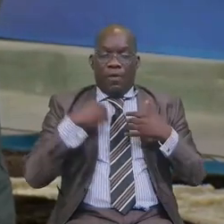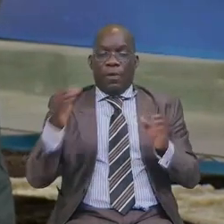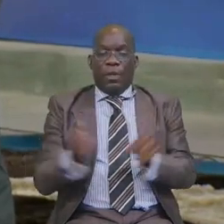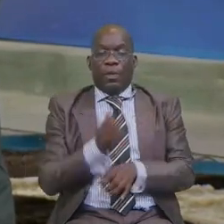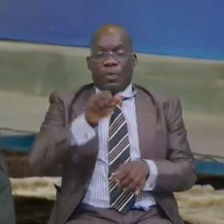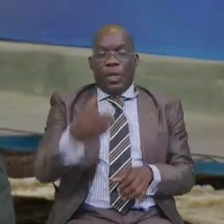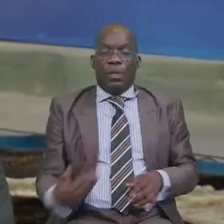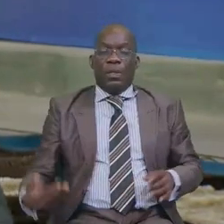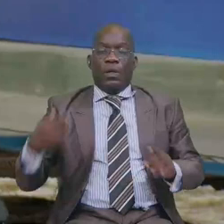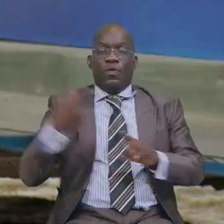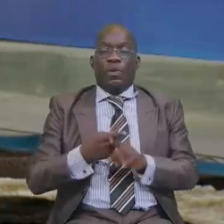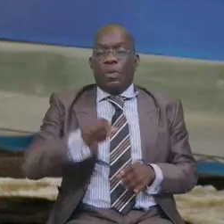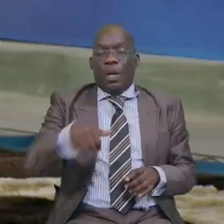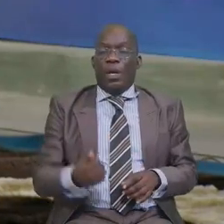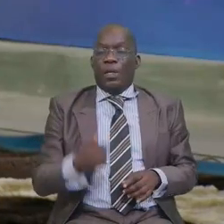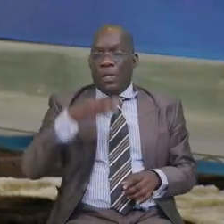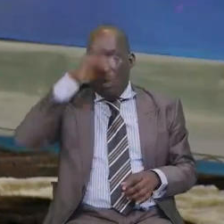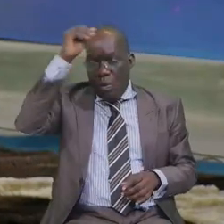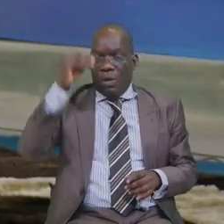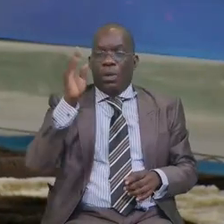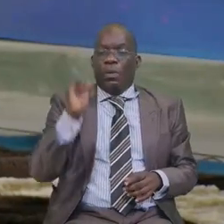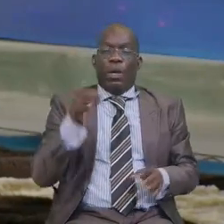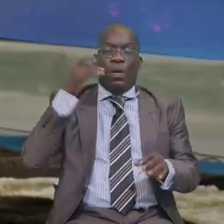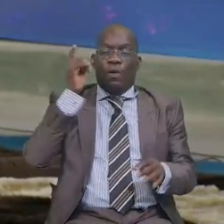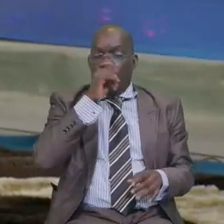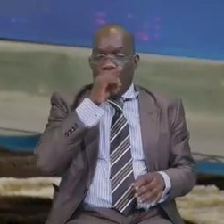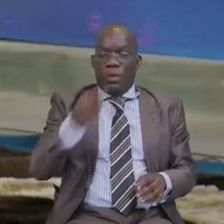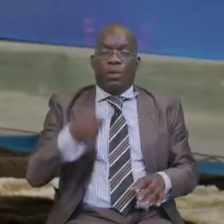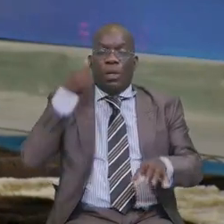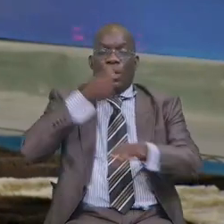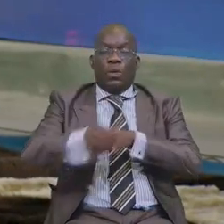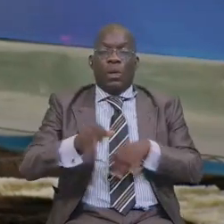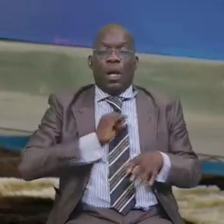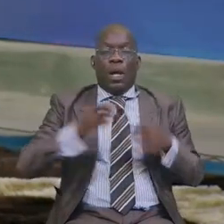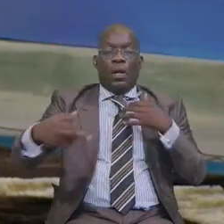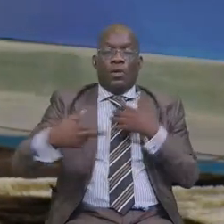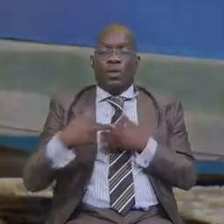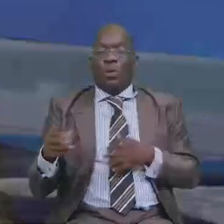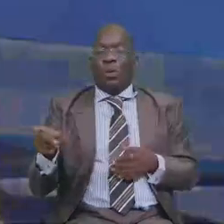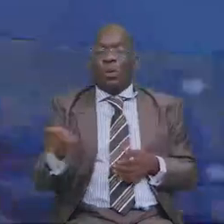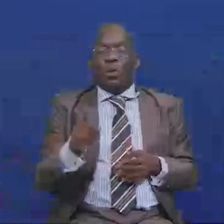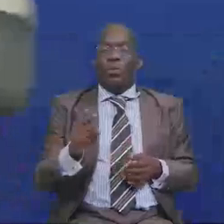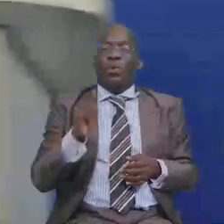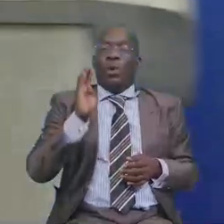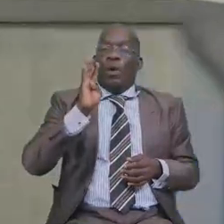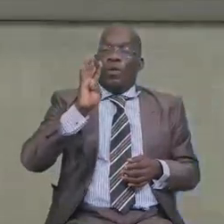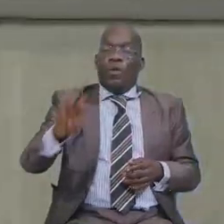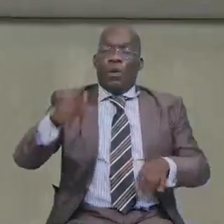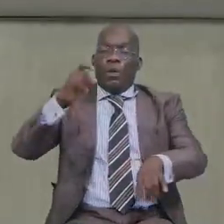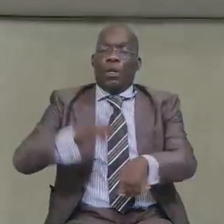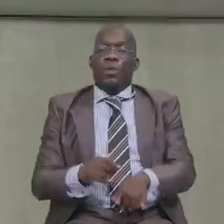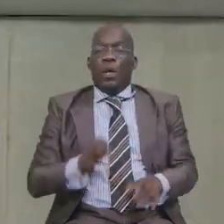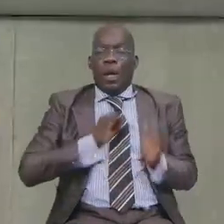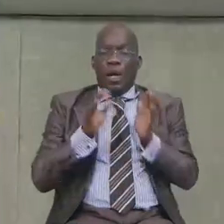Si j'ai fait tort de quelque chose à quelqu'un, je lui rends le quadruple. Je prie